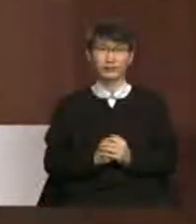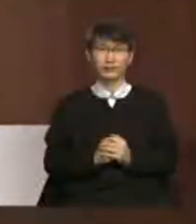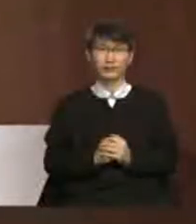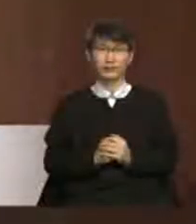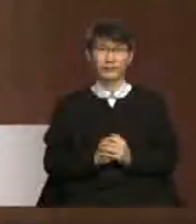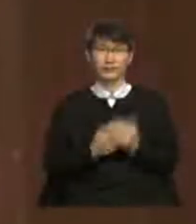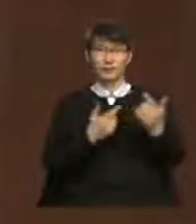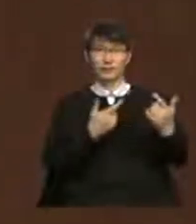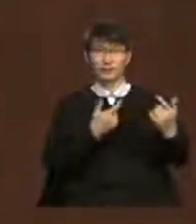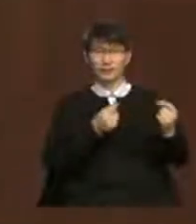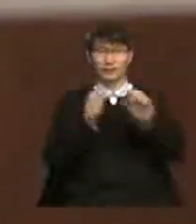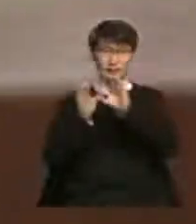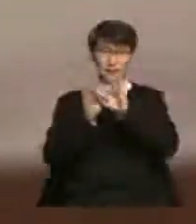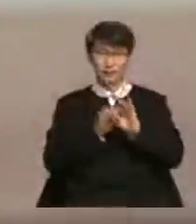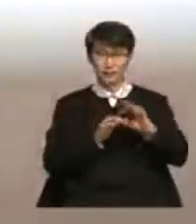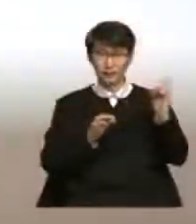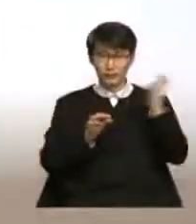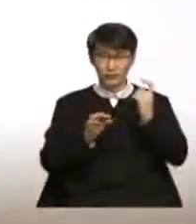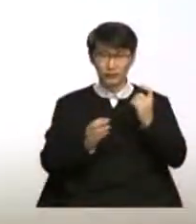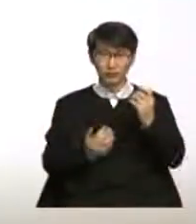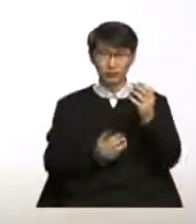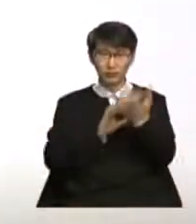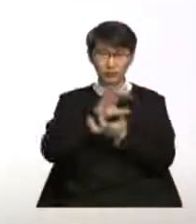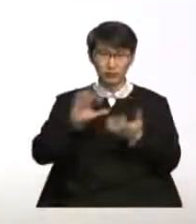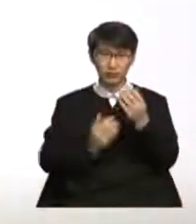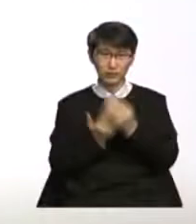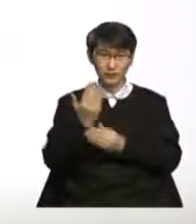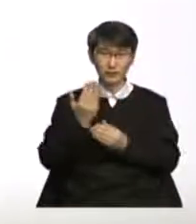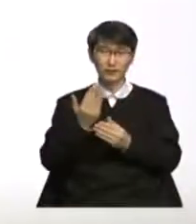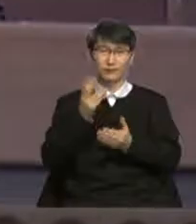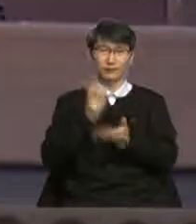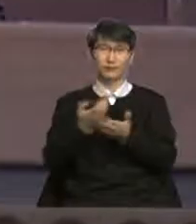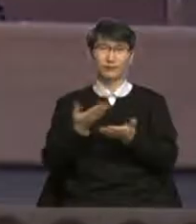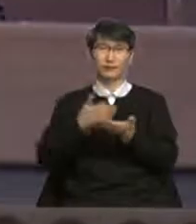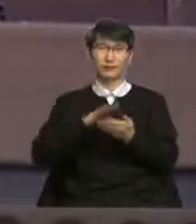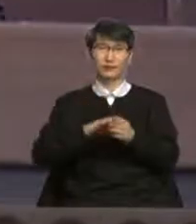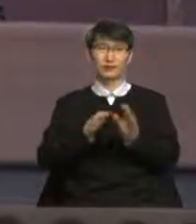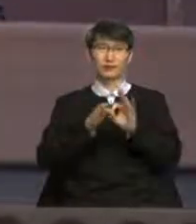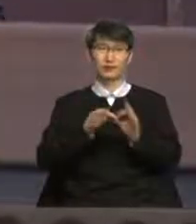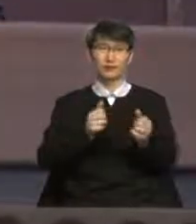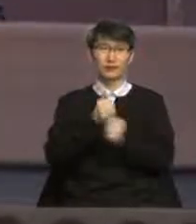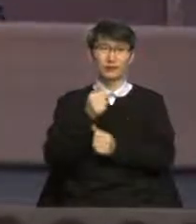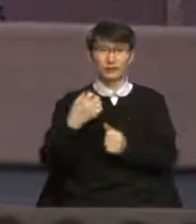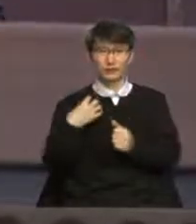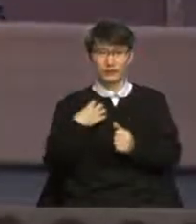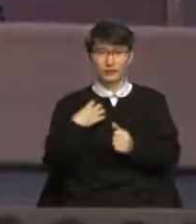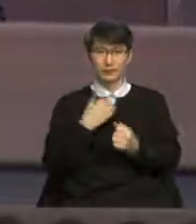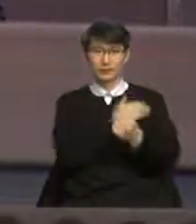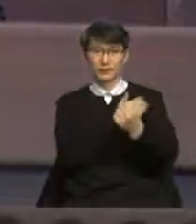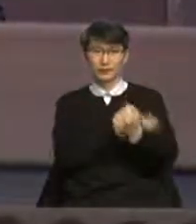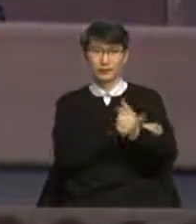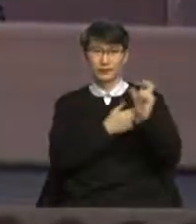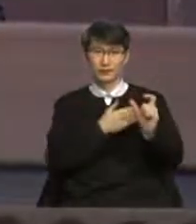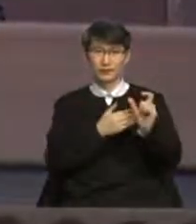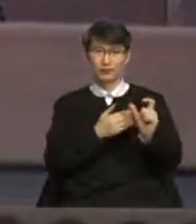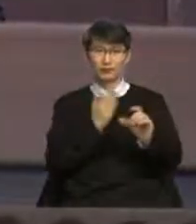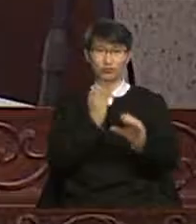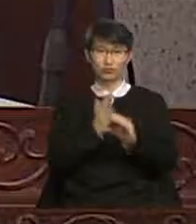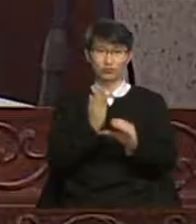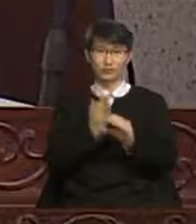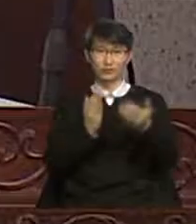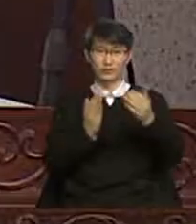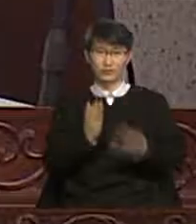기초에서 끊임없이 들려오는 구설수 지방자치법 개정 으로 지방의회의 의 역할과 권한 강화 가 예고된 가운데